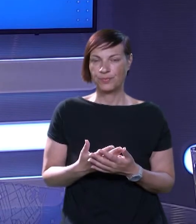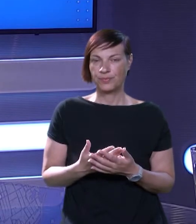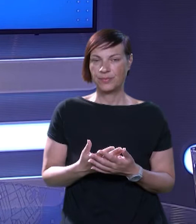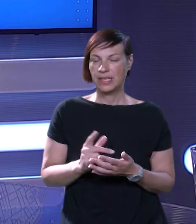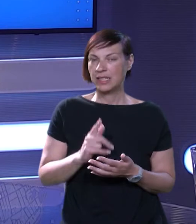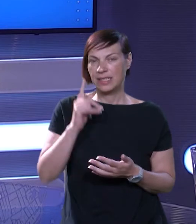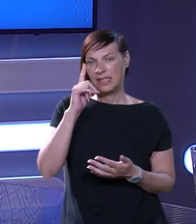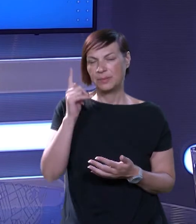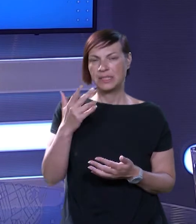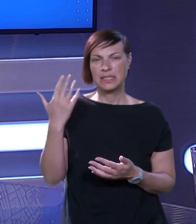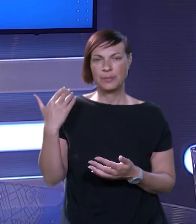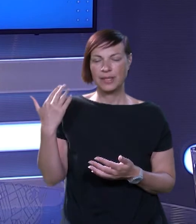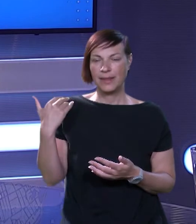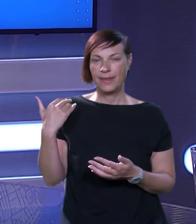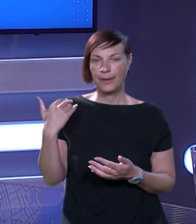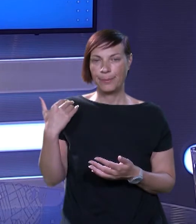Ne mislim